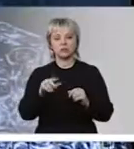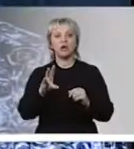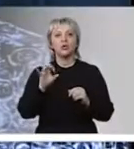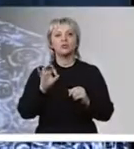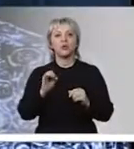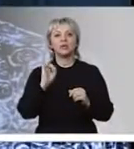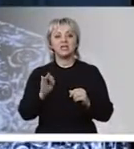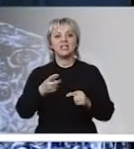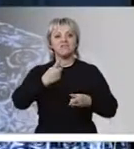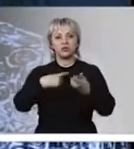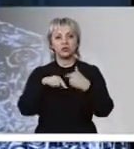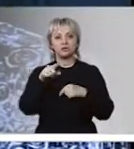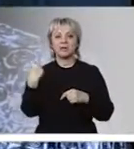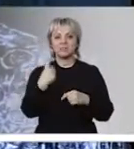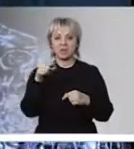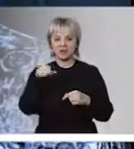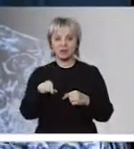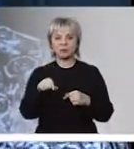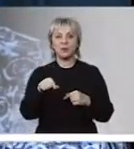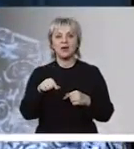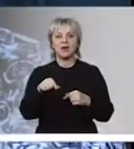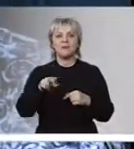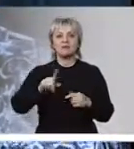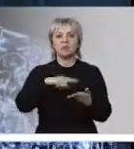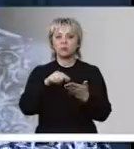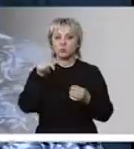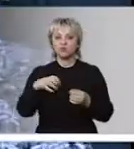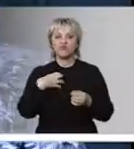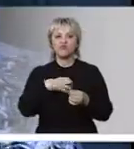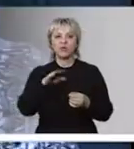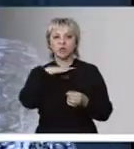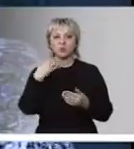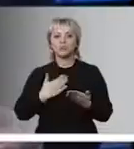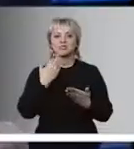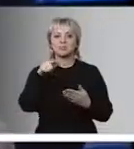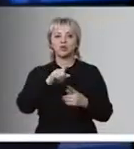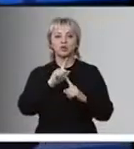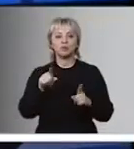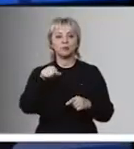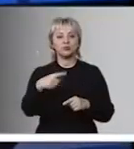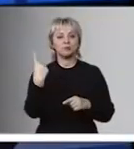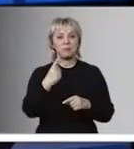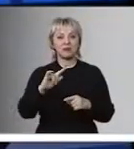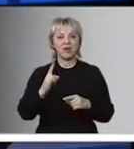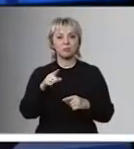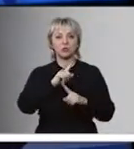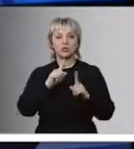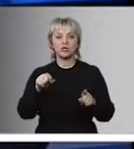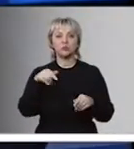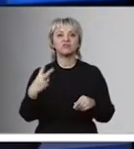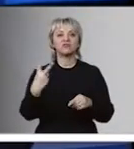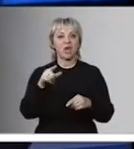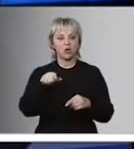Ну и вернемся к первому ребенку. Да, спросить, потому что очень важно, да. Многие спрашивают. Не будет первого ребенка, не